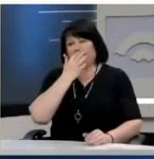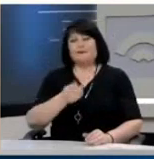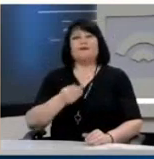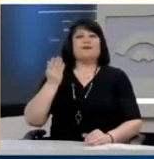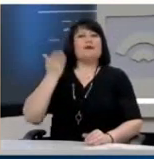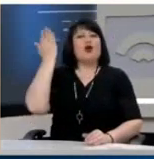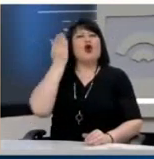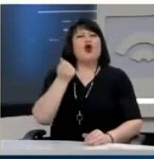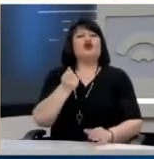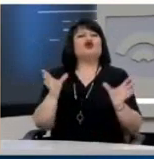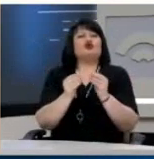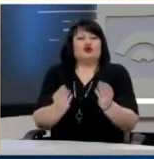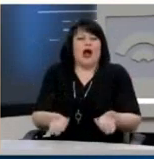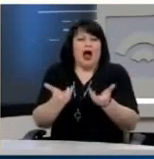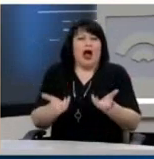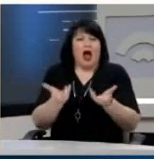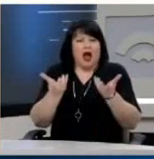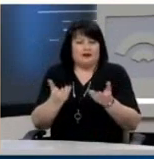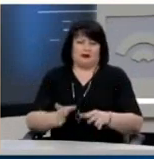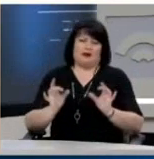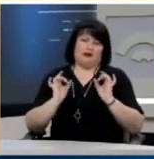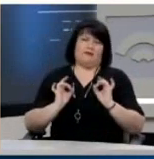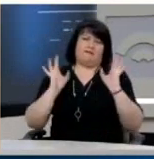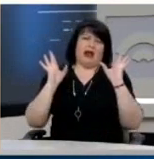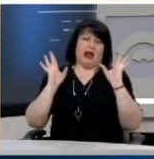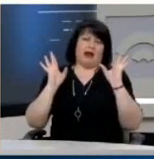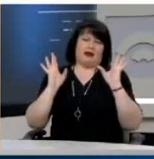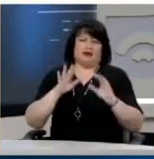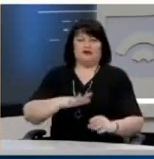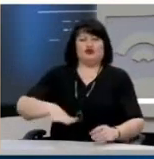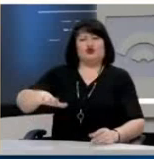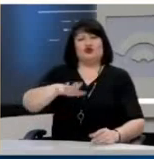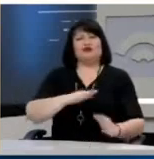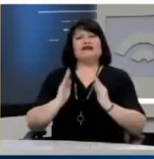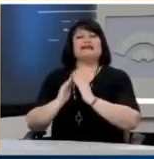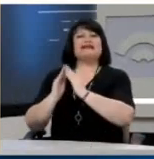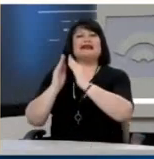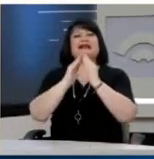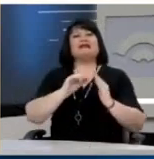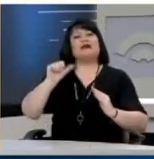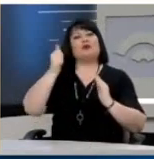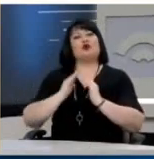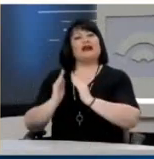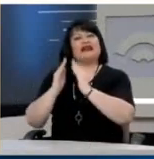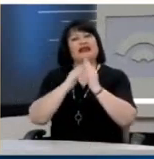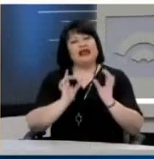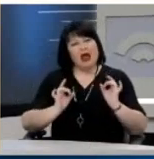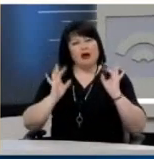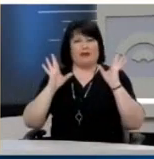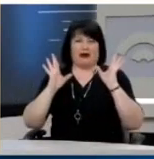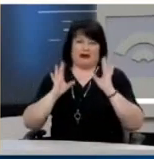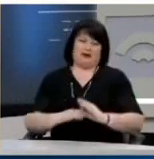στο κόστος θέρμανσης, αλλά και την απαλλαγή τόκων στεγαστικών δανείων πρώτης κατοικίας για